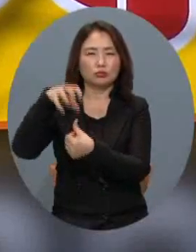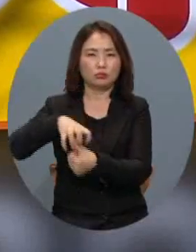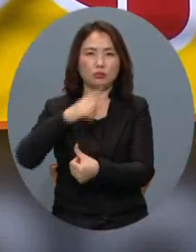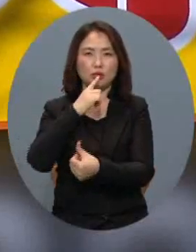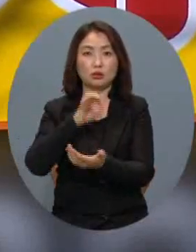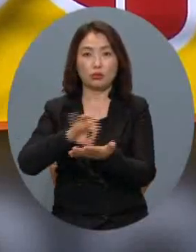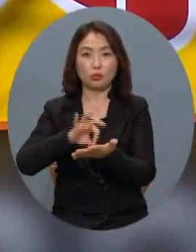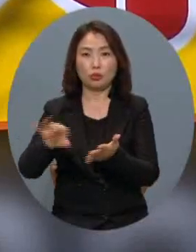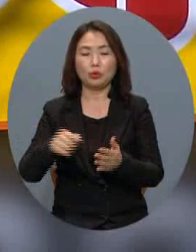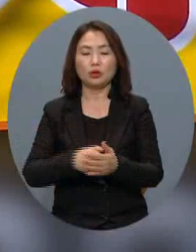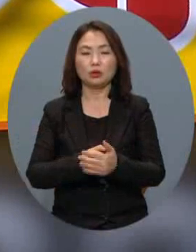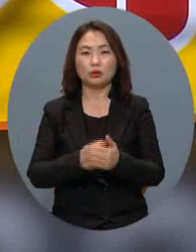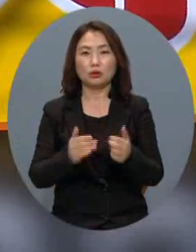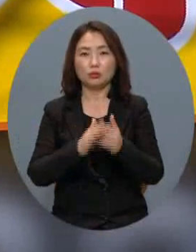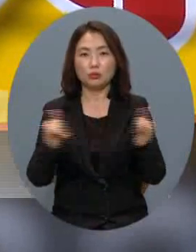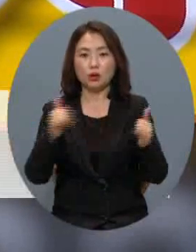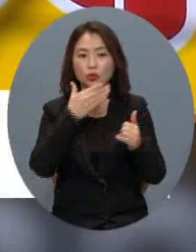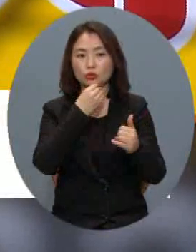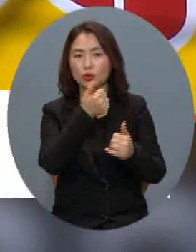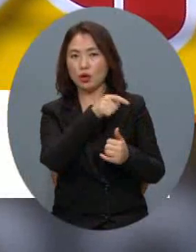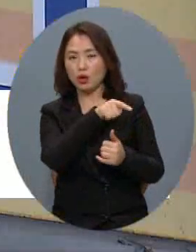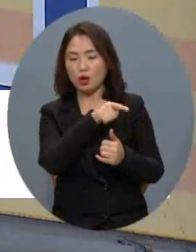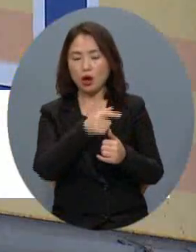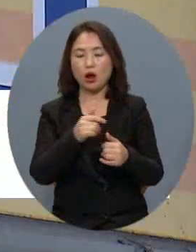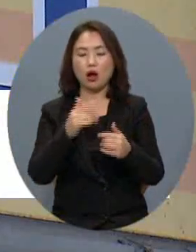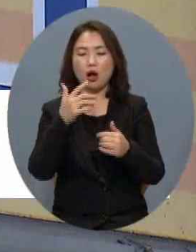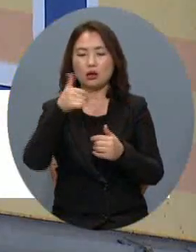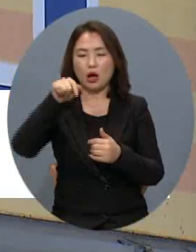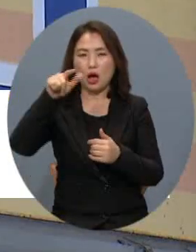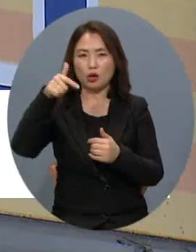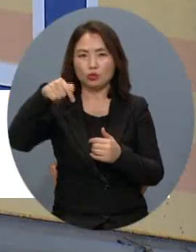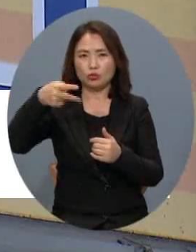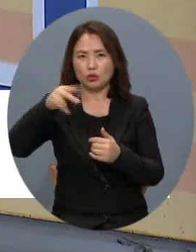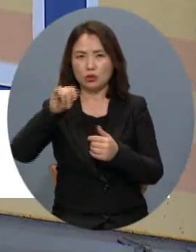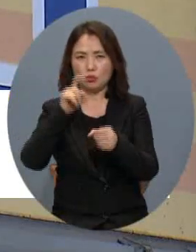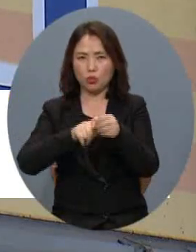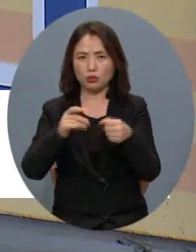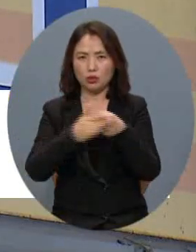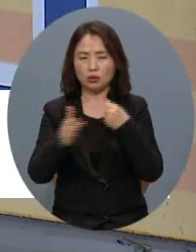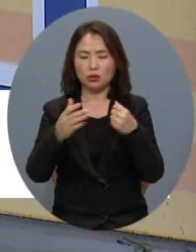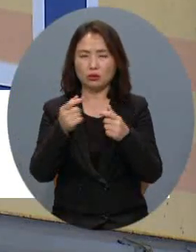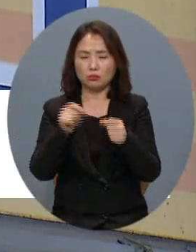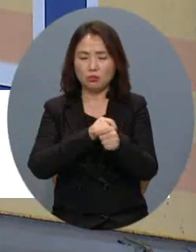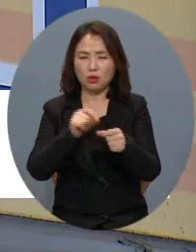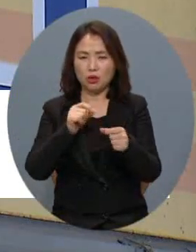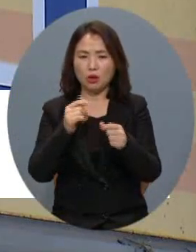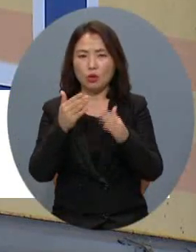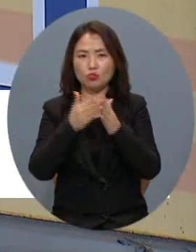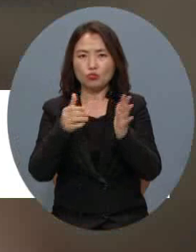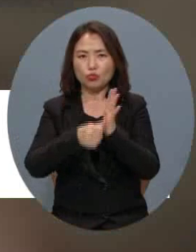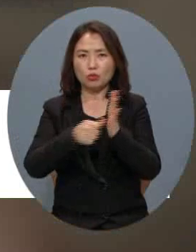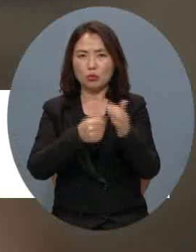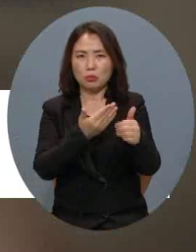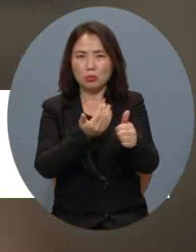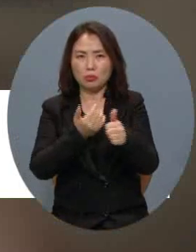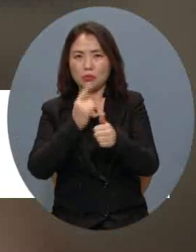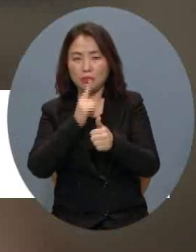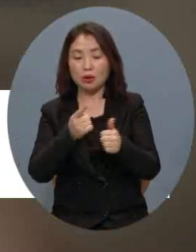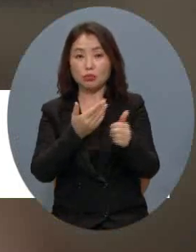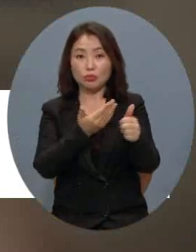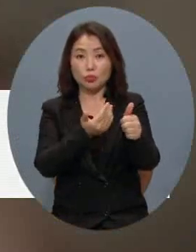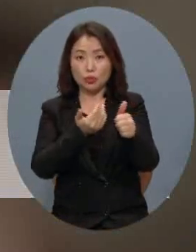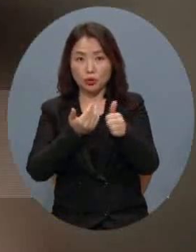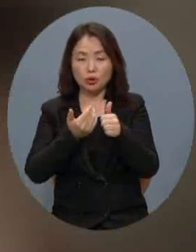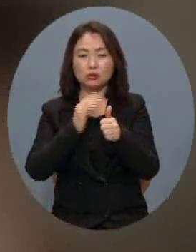이름입니다. 주민들은 중개업자들이 가두리를 하기 위해 특정 매물을 미끼로 쓴다고 주장합니다. 미끼